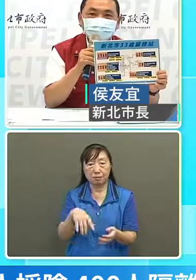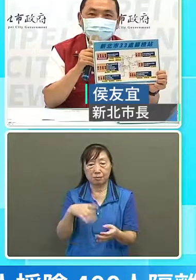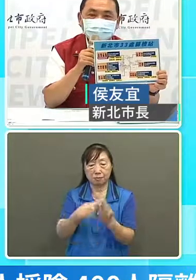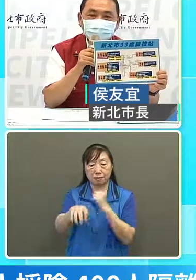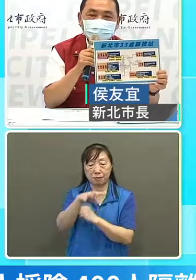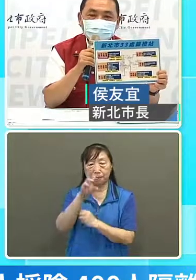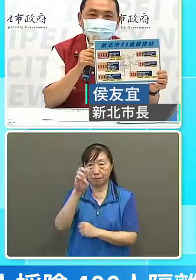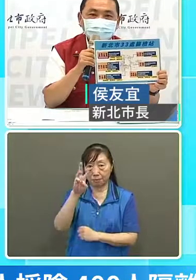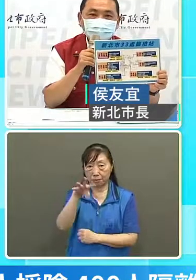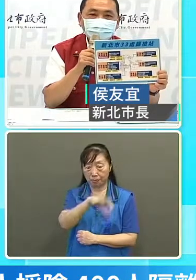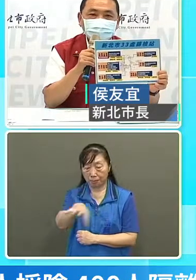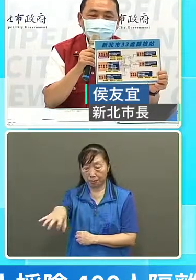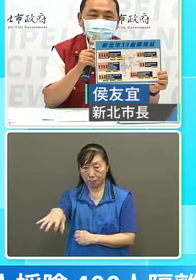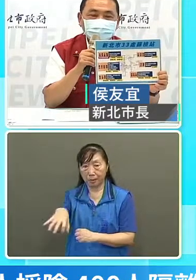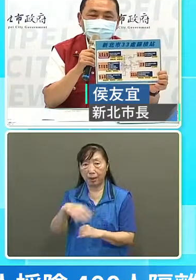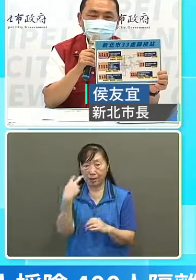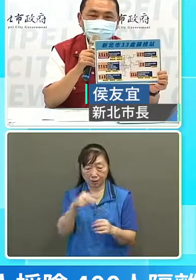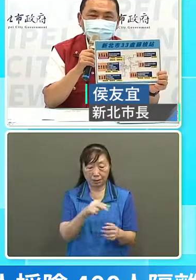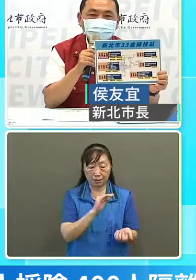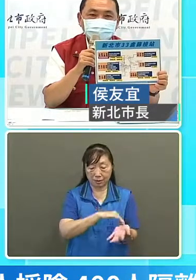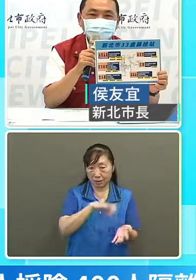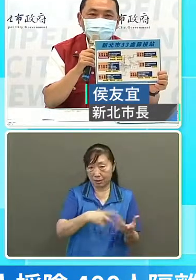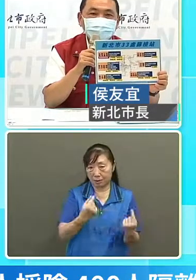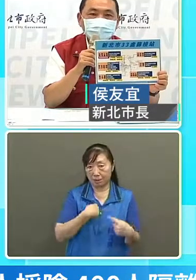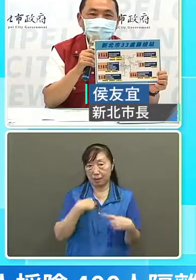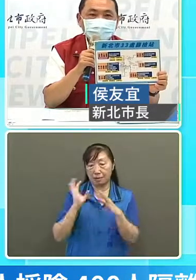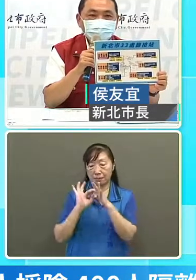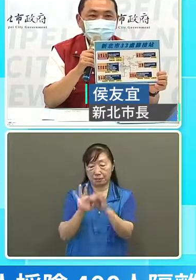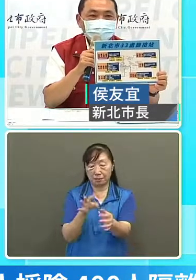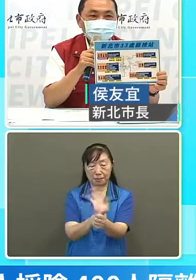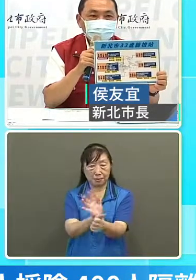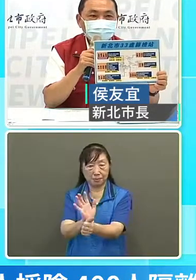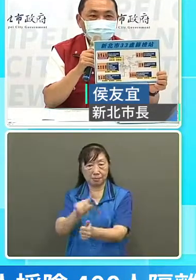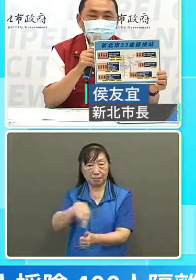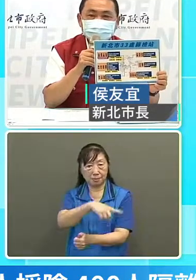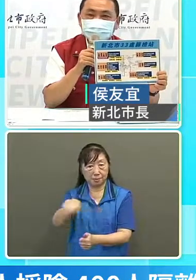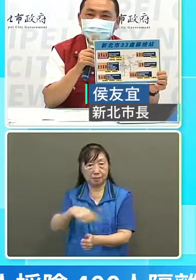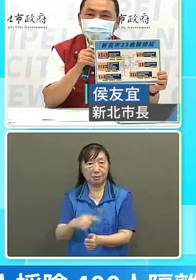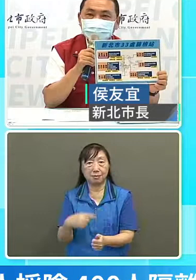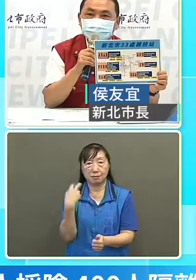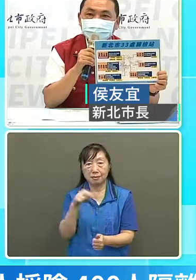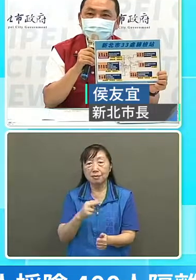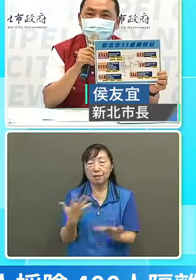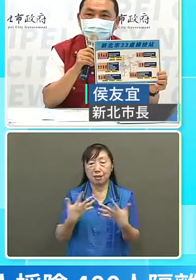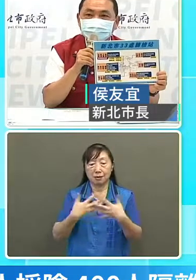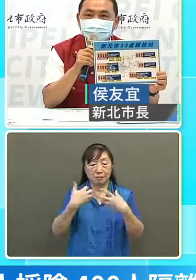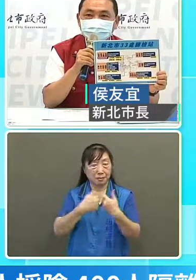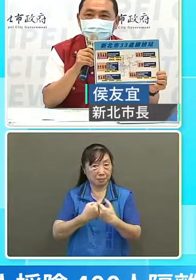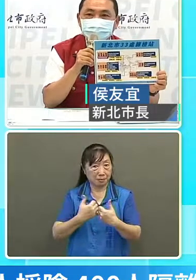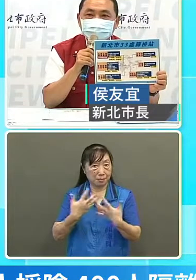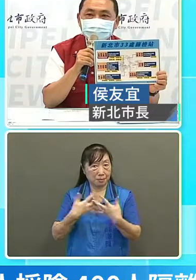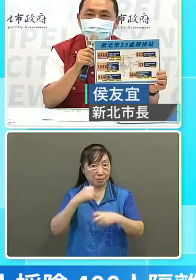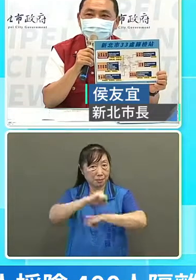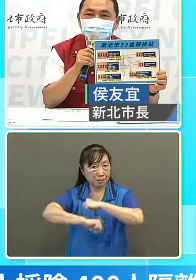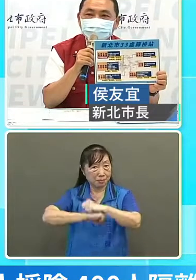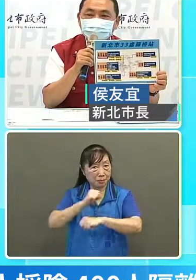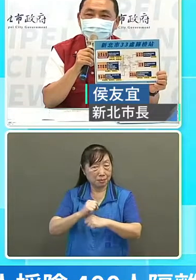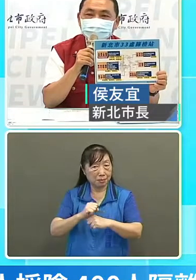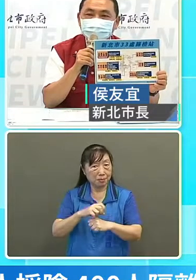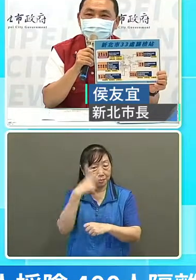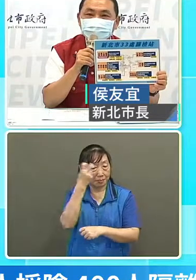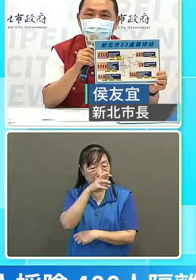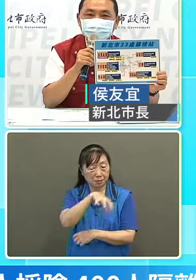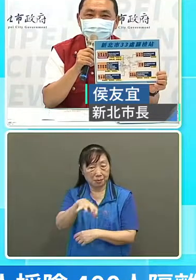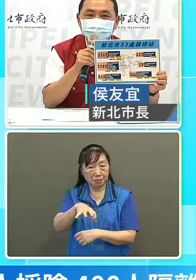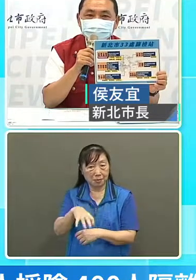然还是为大家继续服务。同时我们的机动筛检队最近已经有3个